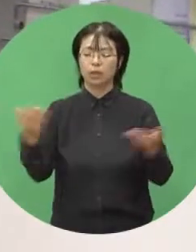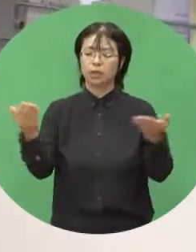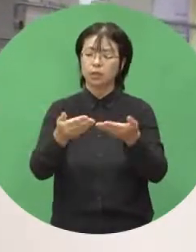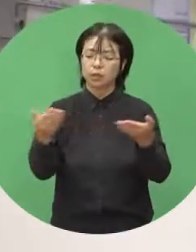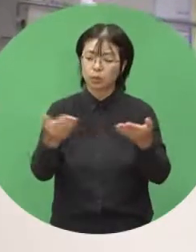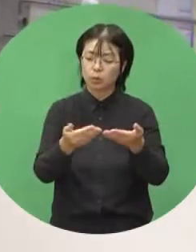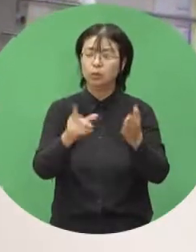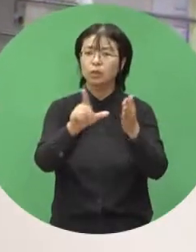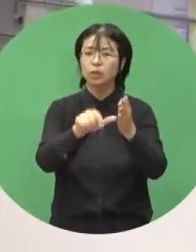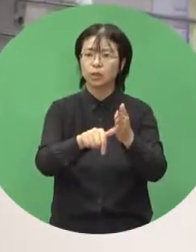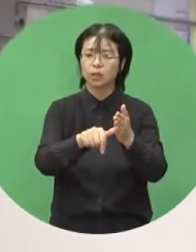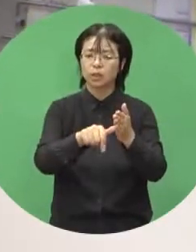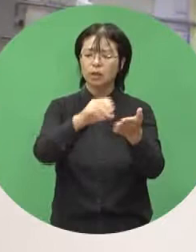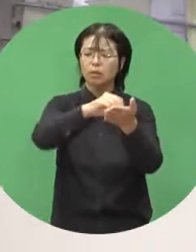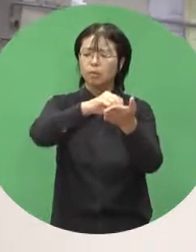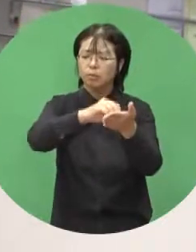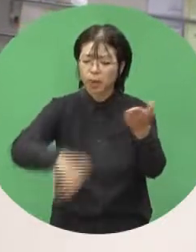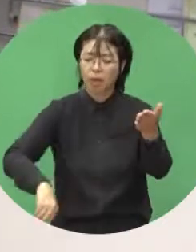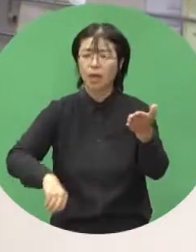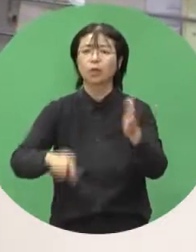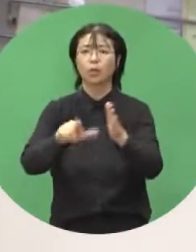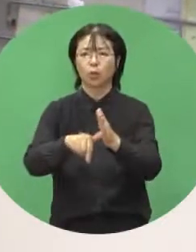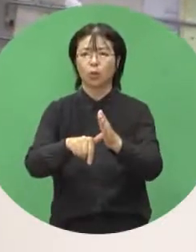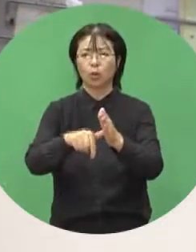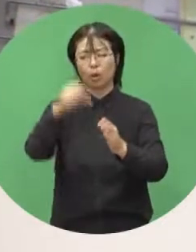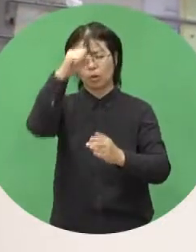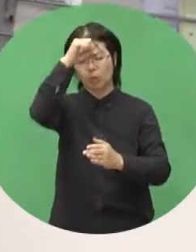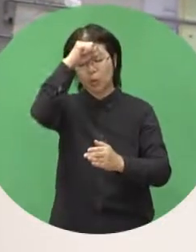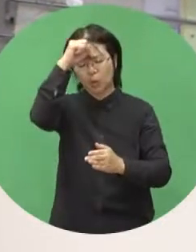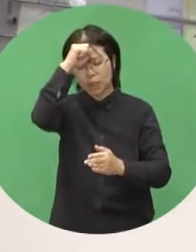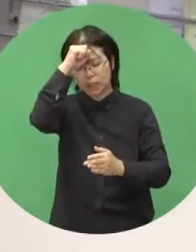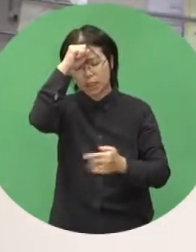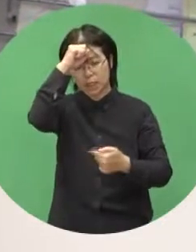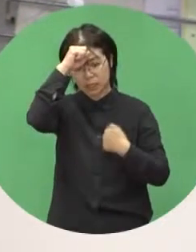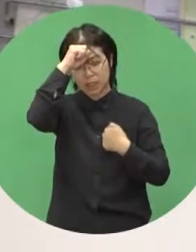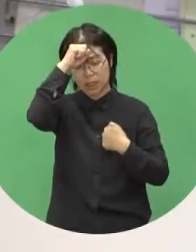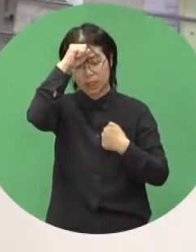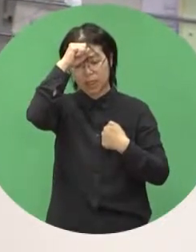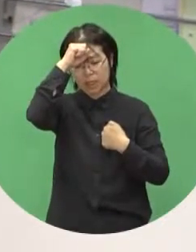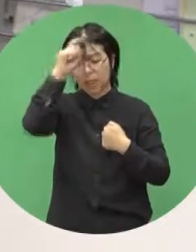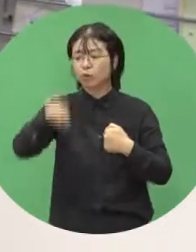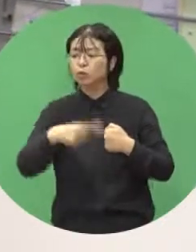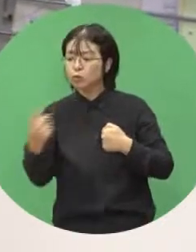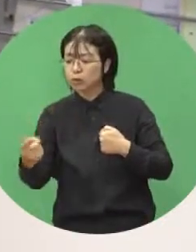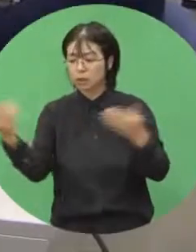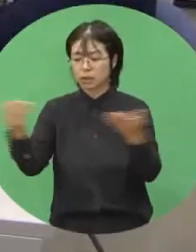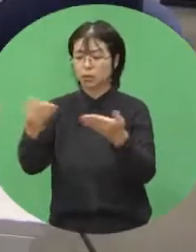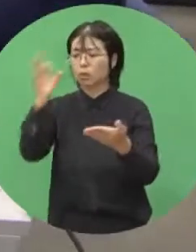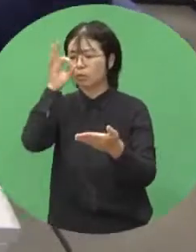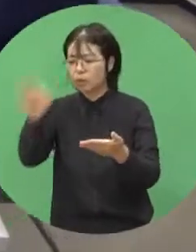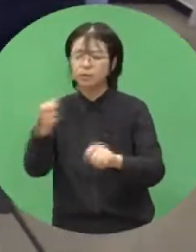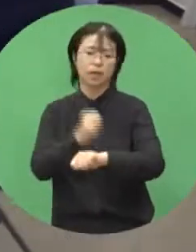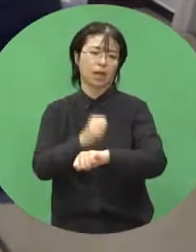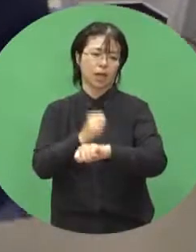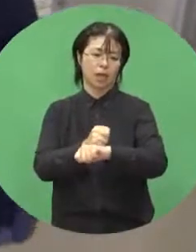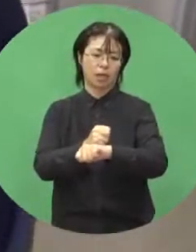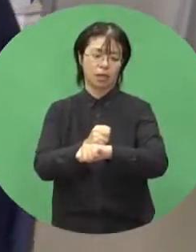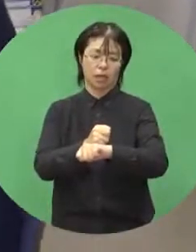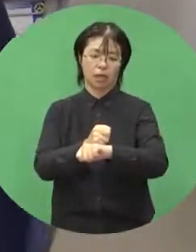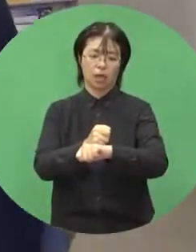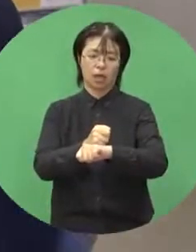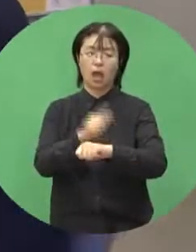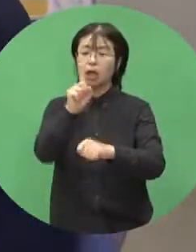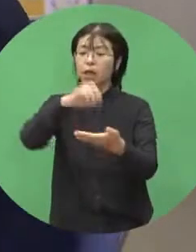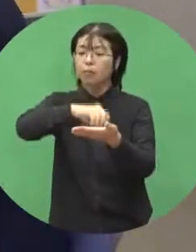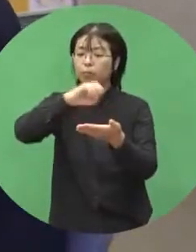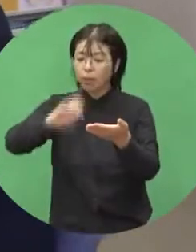てる中で一度辞めてしまうと、やっぱ病気を抱えて次に仕事を見つけるっていうのはかなり困難なので、 一回辞めてしまうと